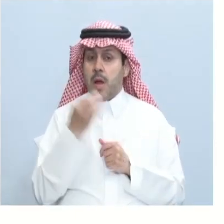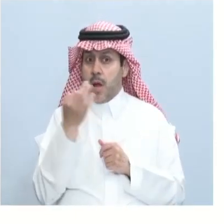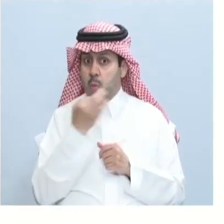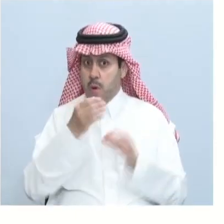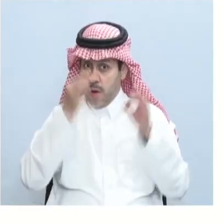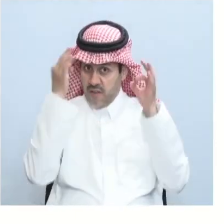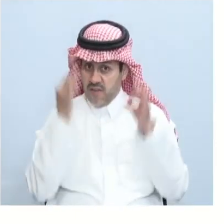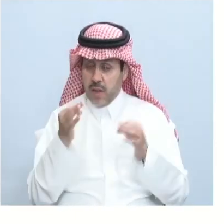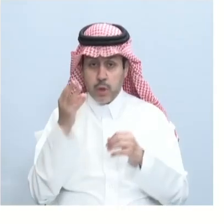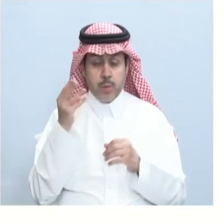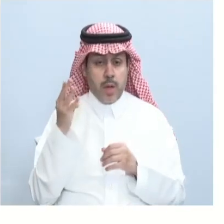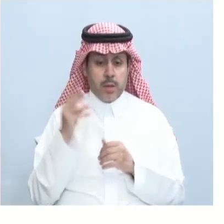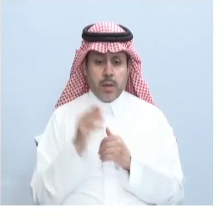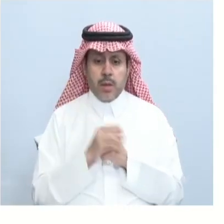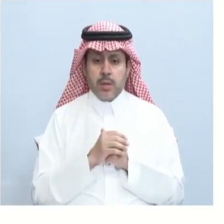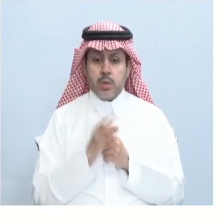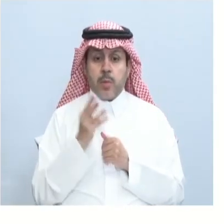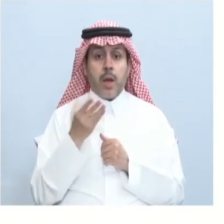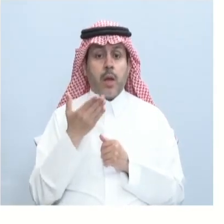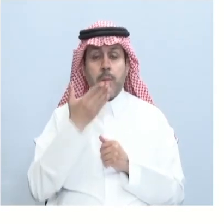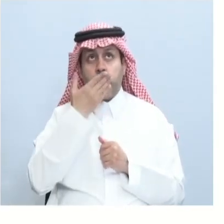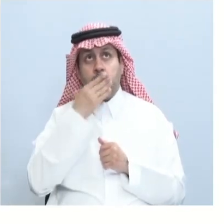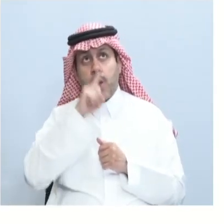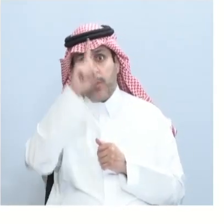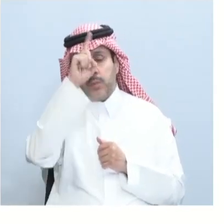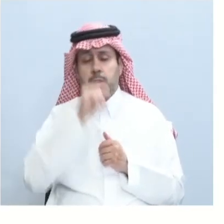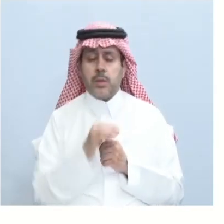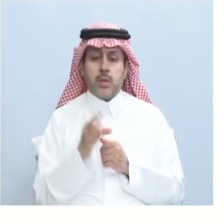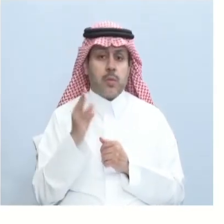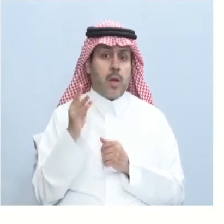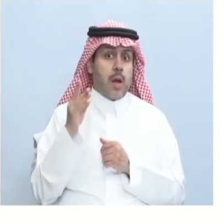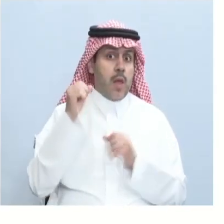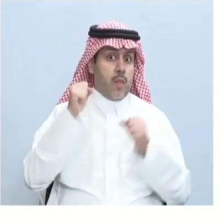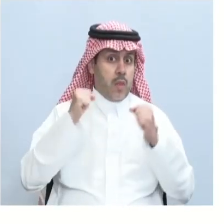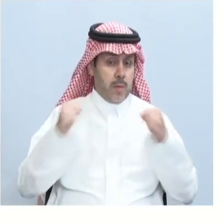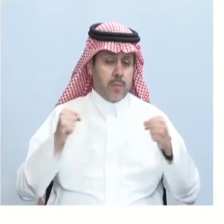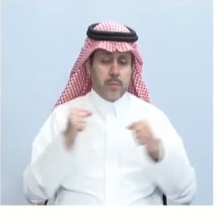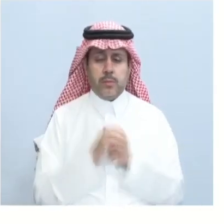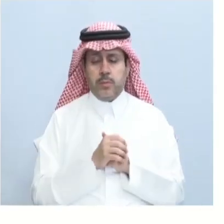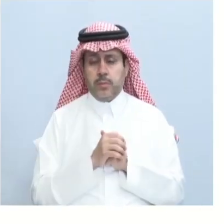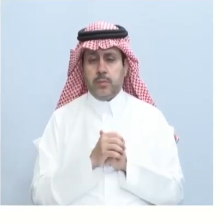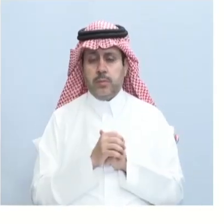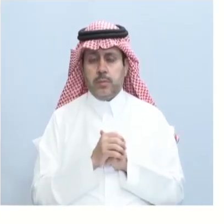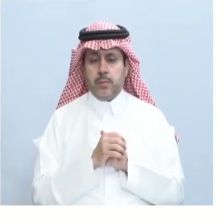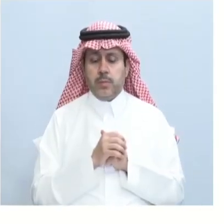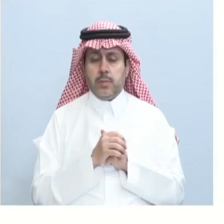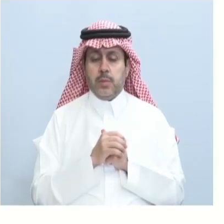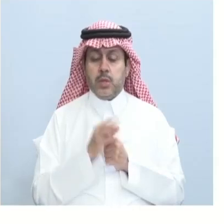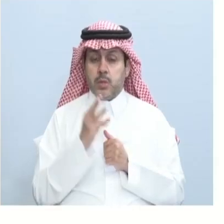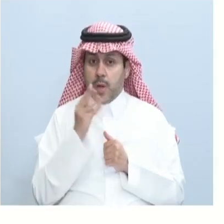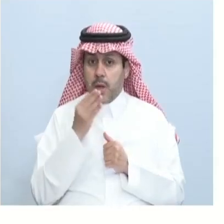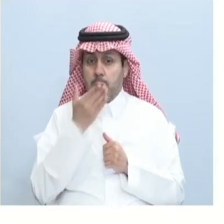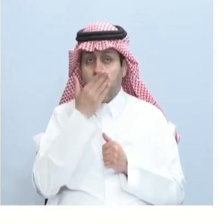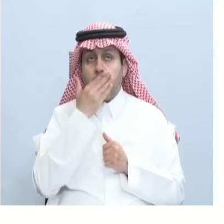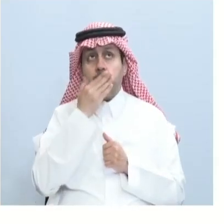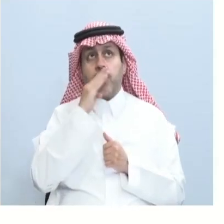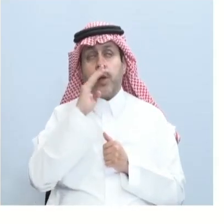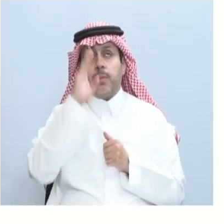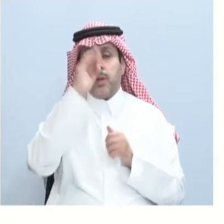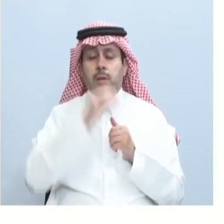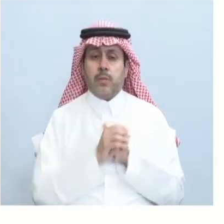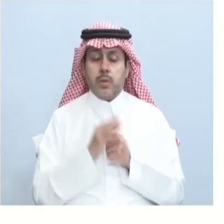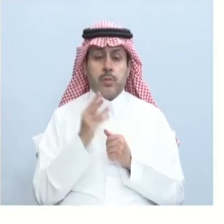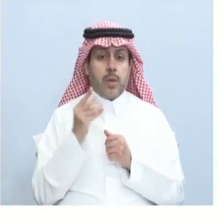الاام عشر هو ق ماذا وقول سبحان الله وبحمده سبحان الله العظيم فاذا